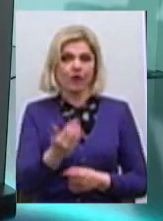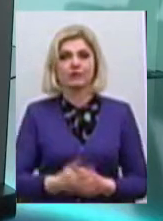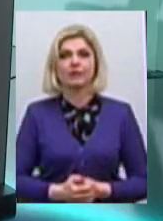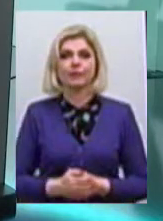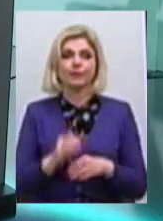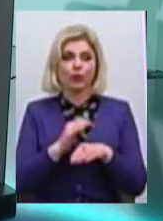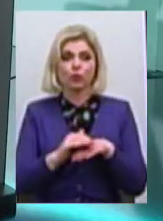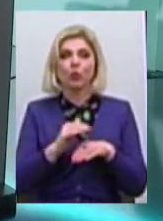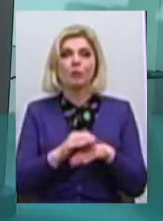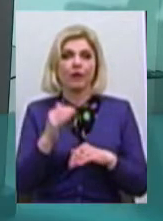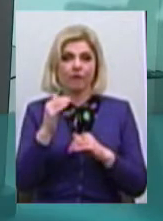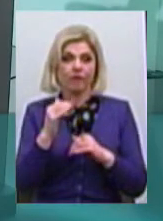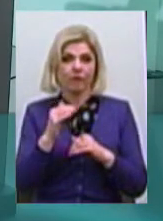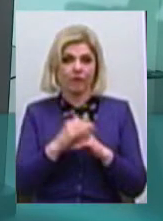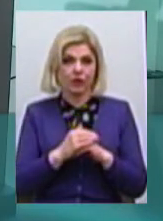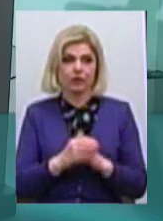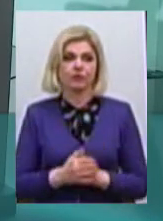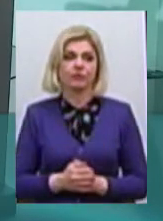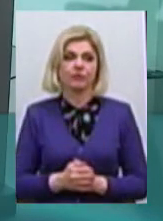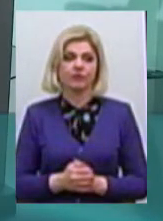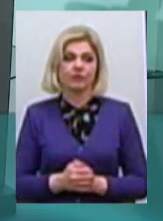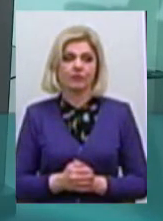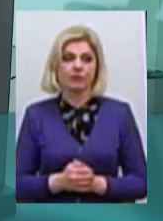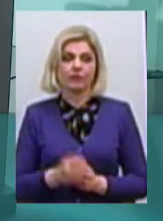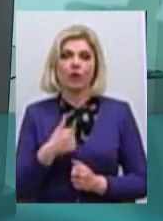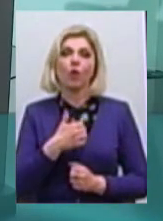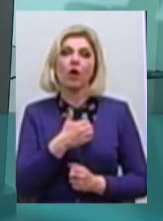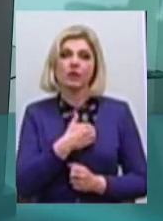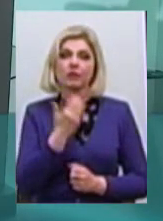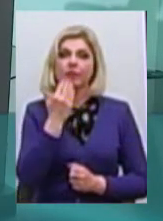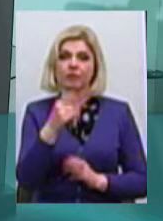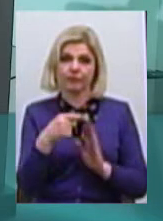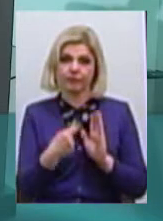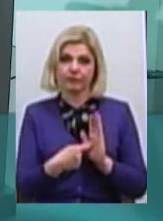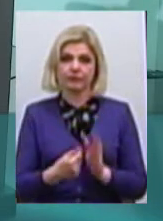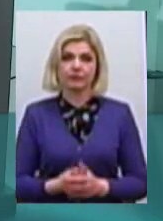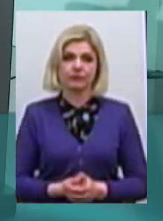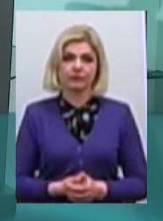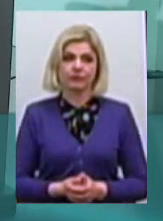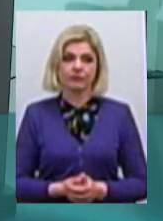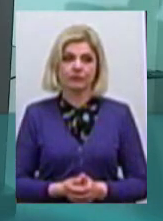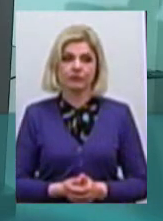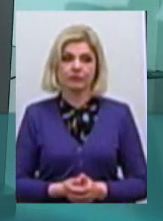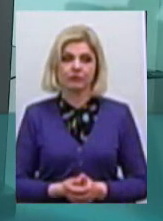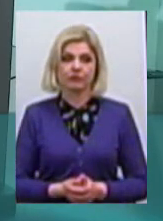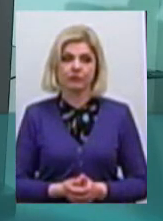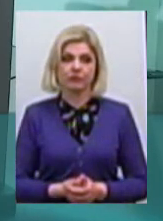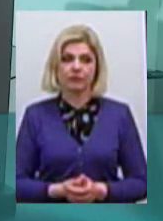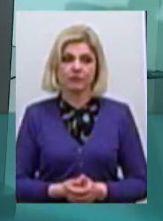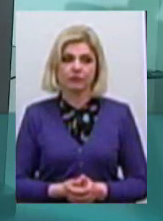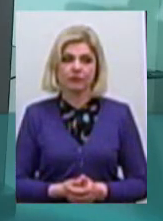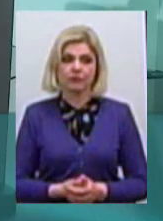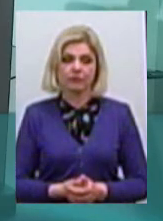Добрий вечір. Добрий вечір. Меня зовут Евгений. Я хотів би задати такий вопрос. Я от взагалі сам рибак. Кожен